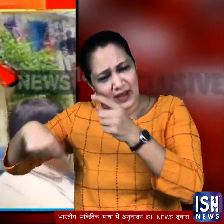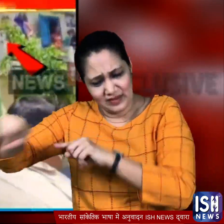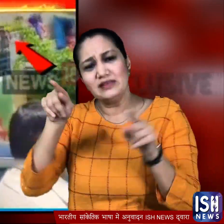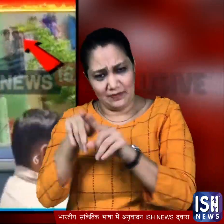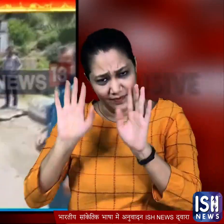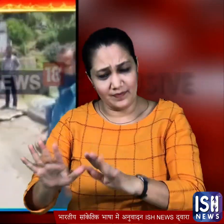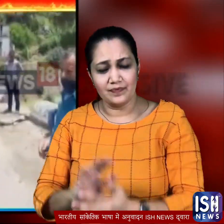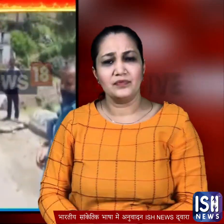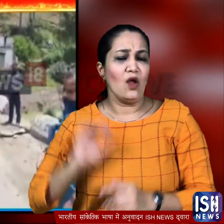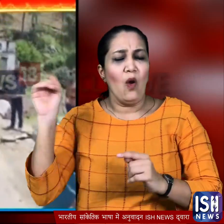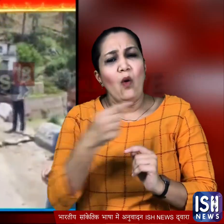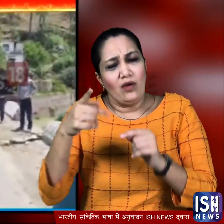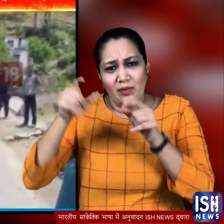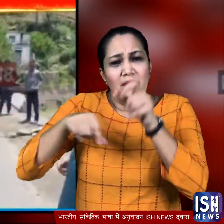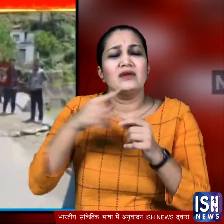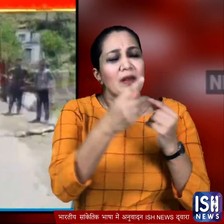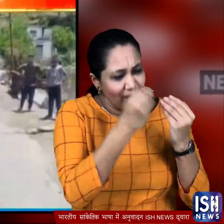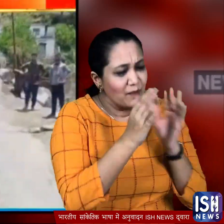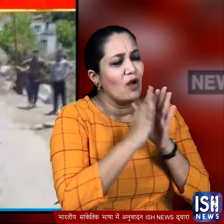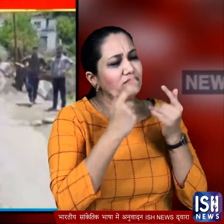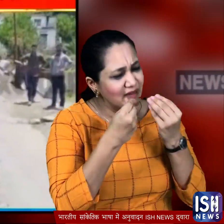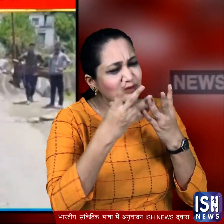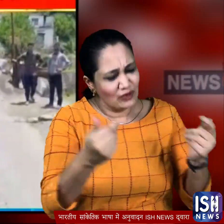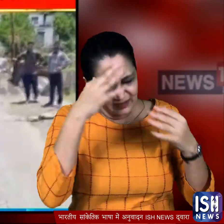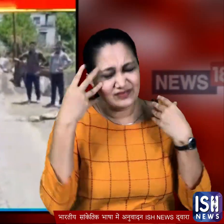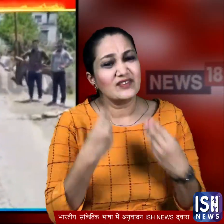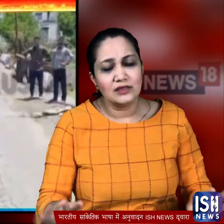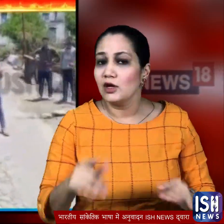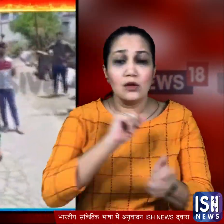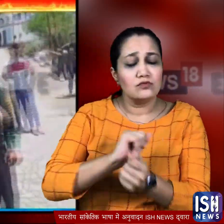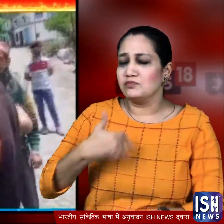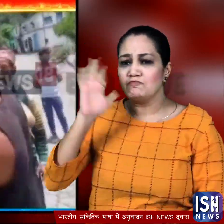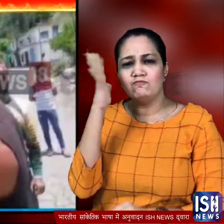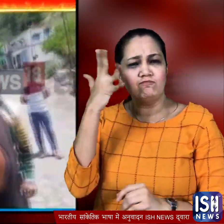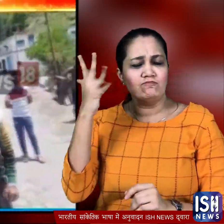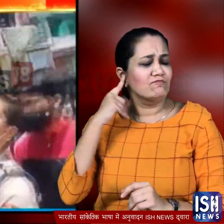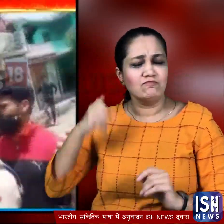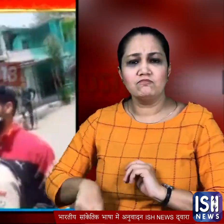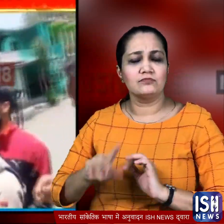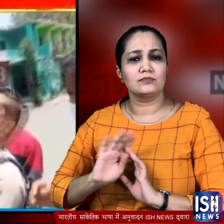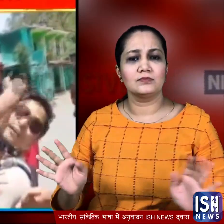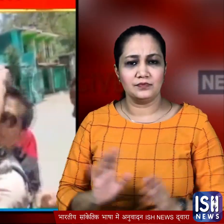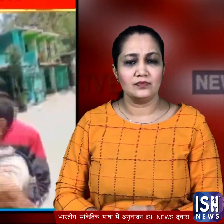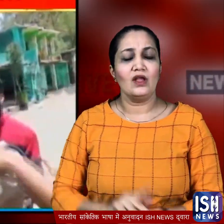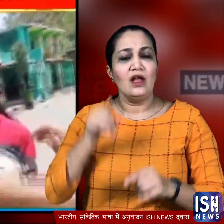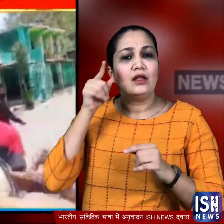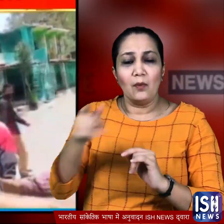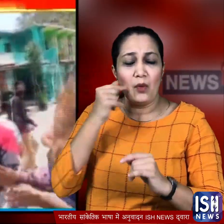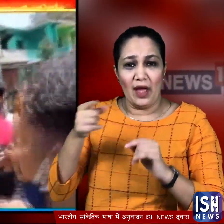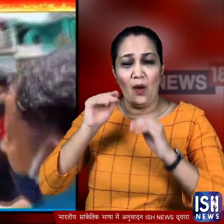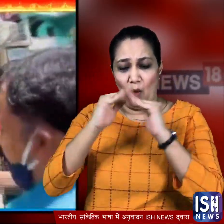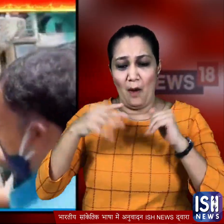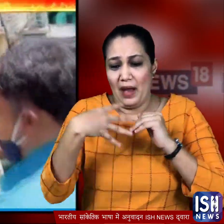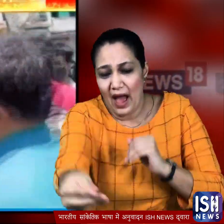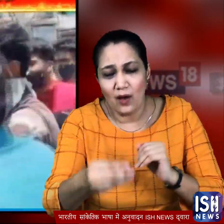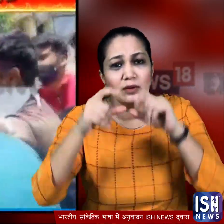नजर आए। सबने कई बार मामले को खत्म करने की अपील की, लेकिन पुलिस वाले किसी की बात सुनने को तैयार नहीं दिखे। आरोप है कि वो लड़का अपने घर के